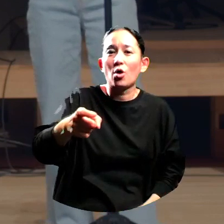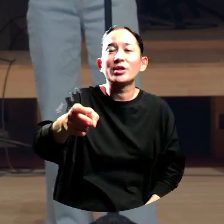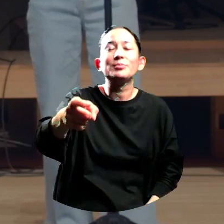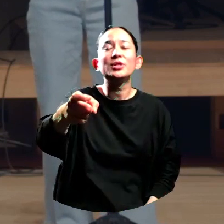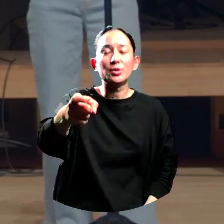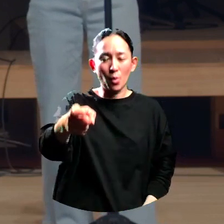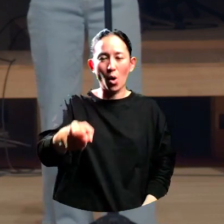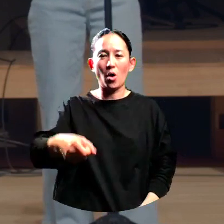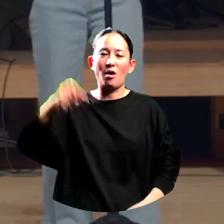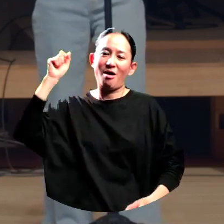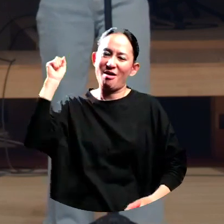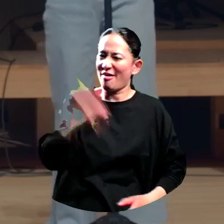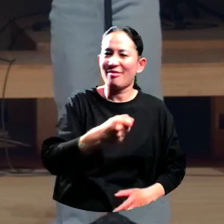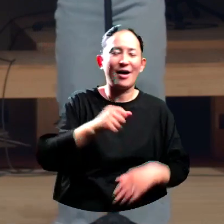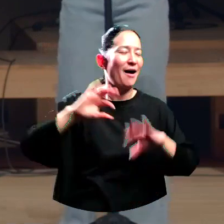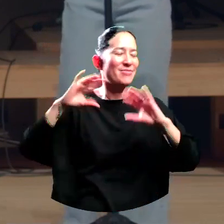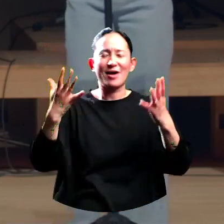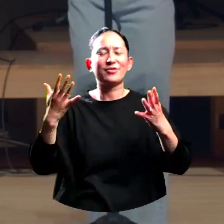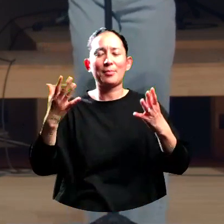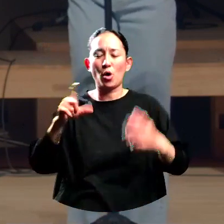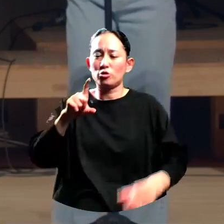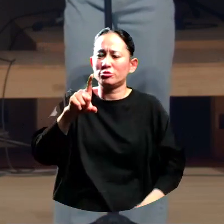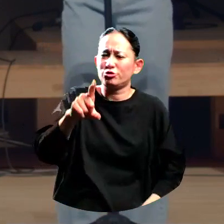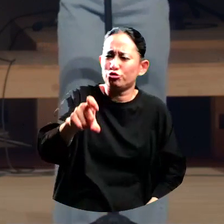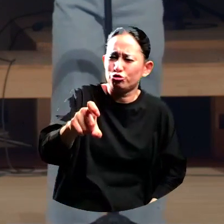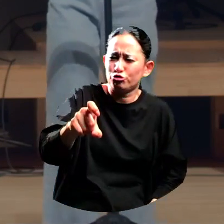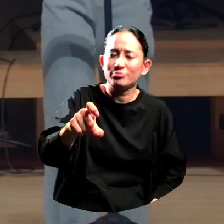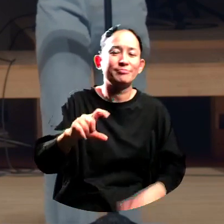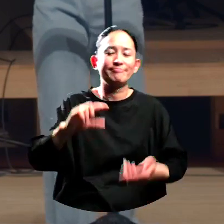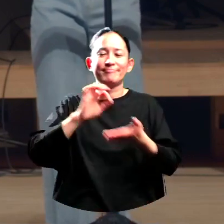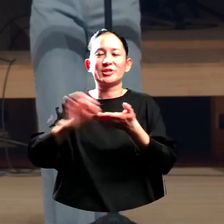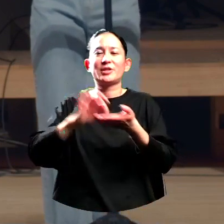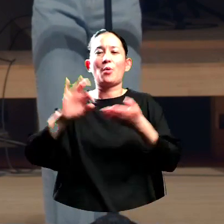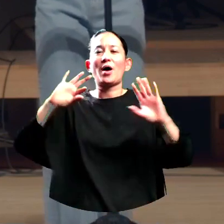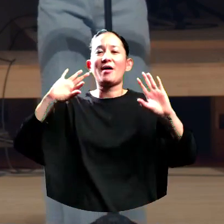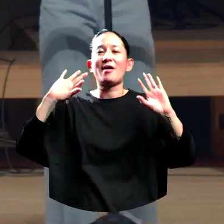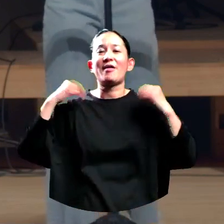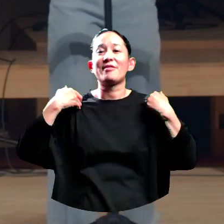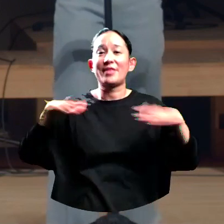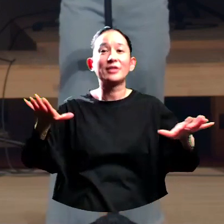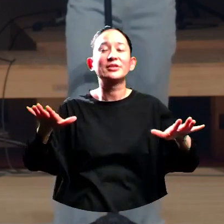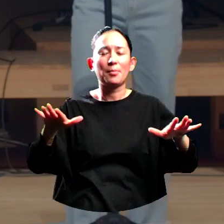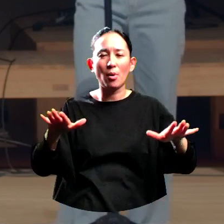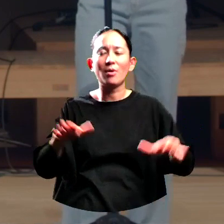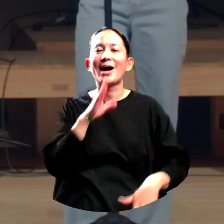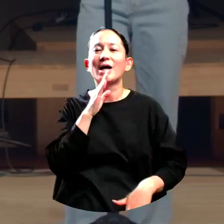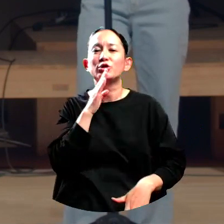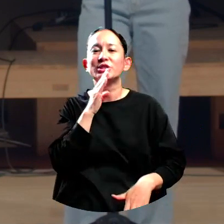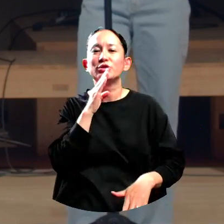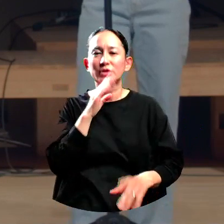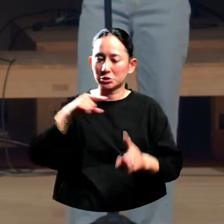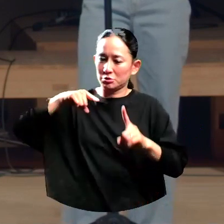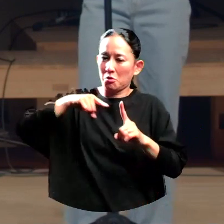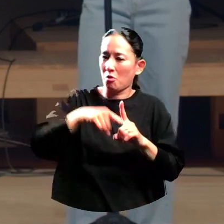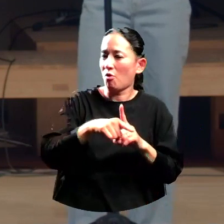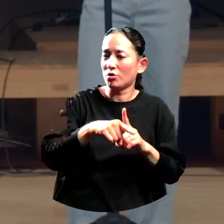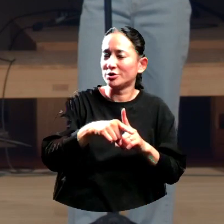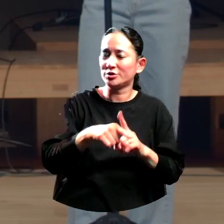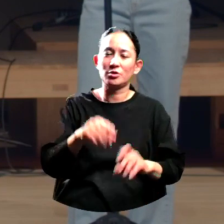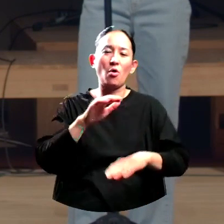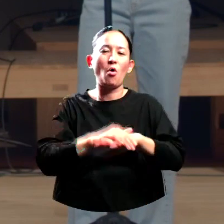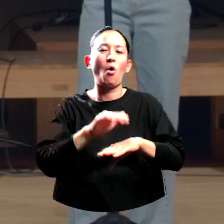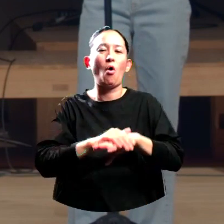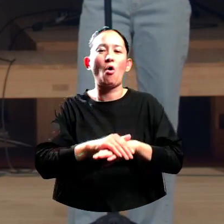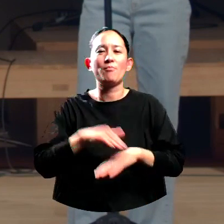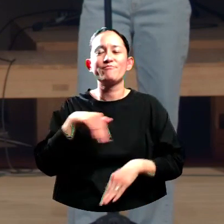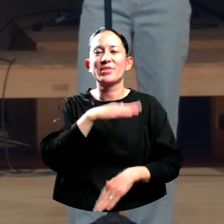確実に仕留める方法って知ってます？ There's a way to kill them without using the cockroach spray. もうゴキブリ